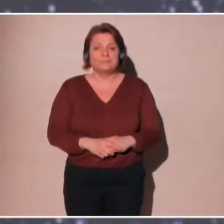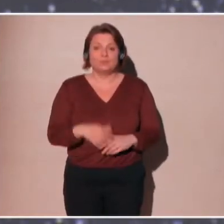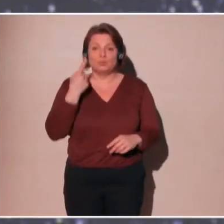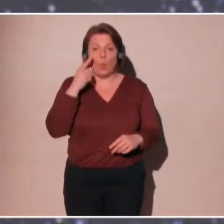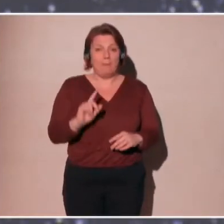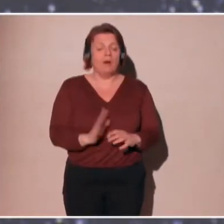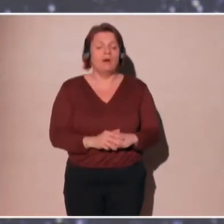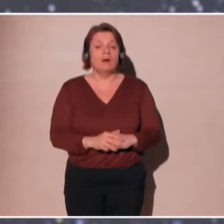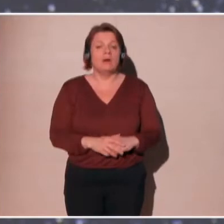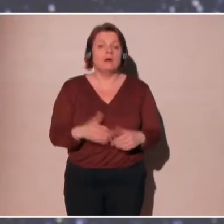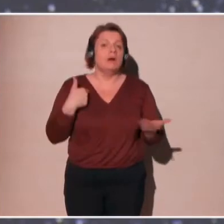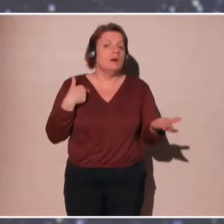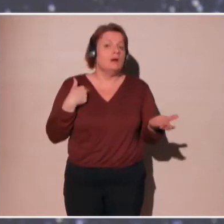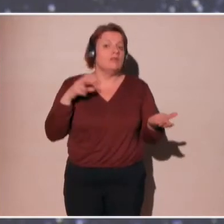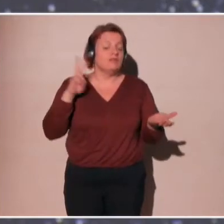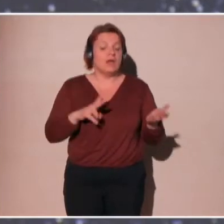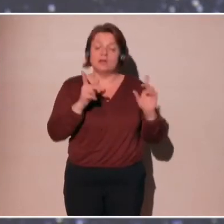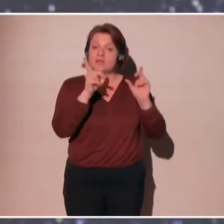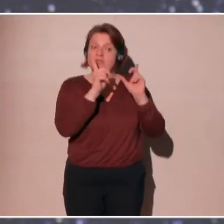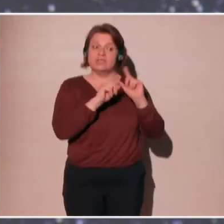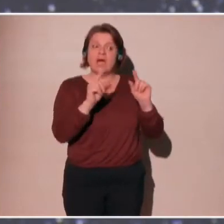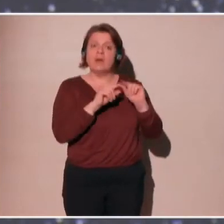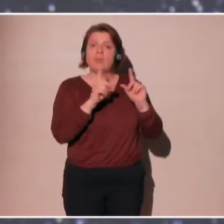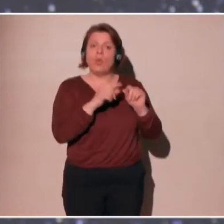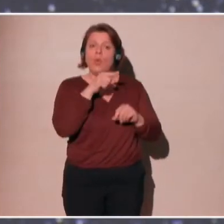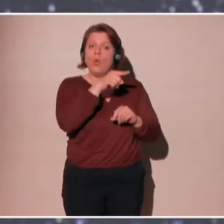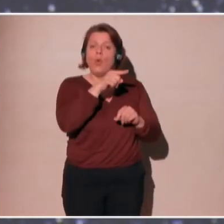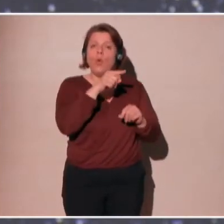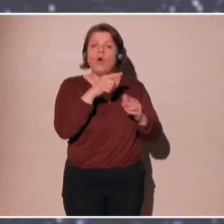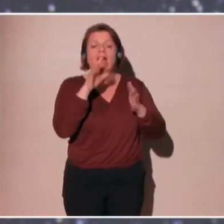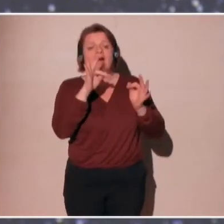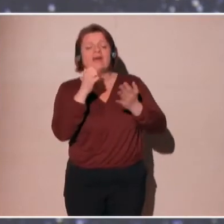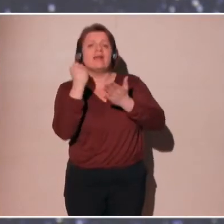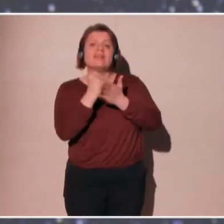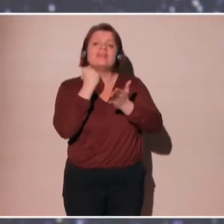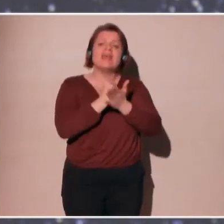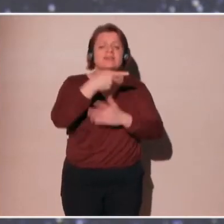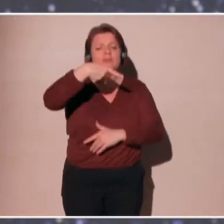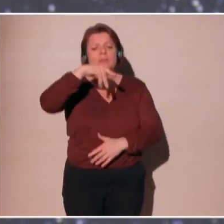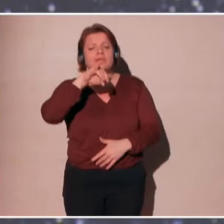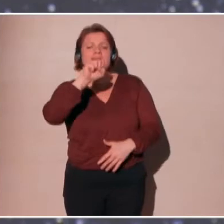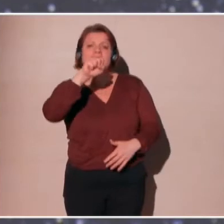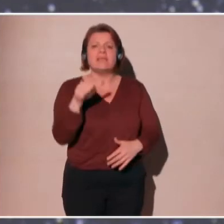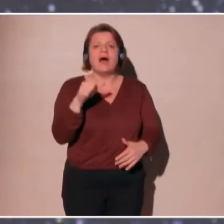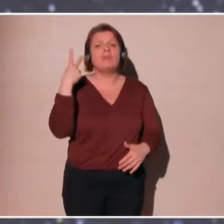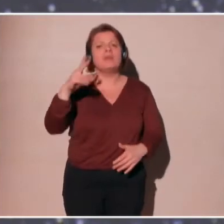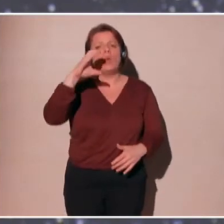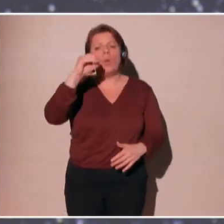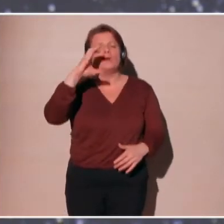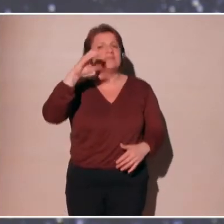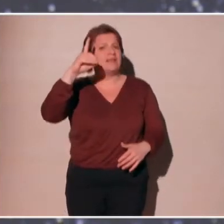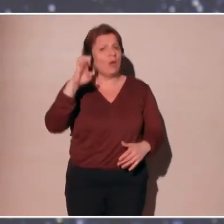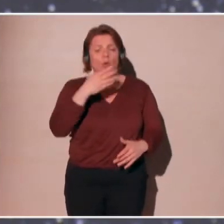D'ailleurs, le Japon est toujours classé parmi les meilleurs pays au test PISA de l'OCDE qui